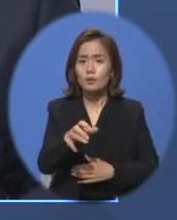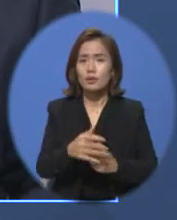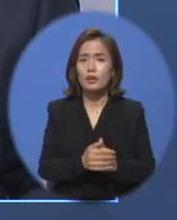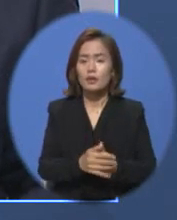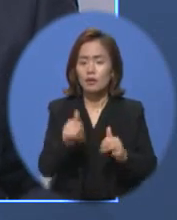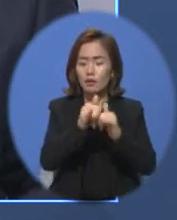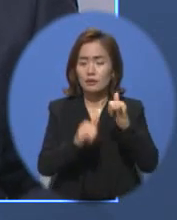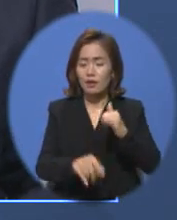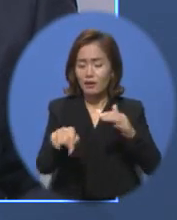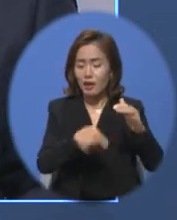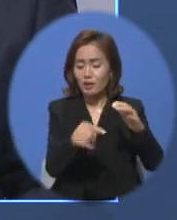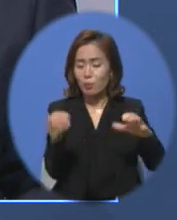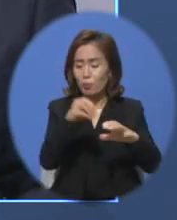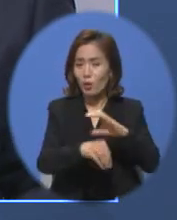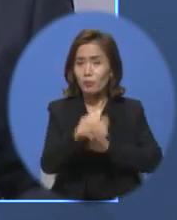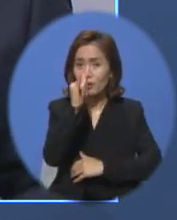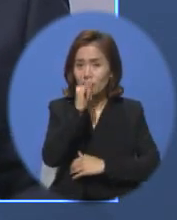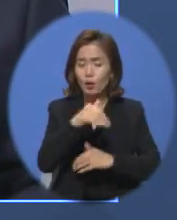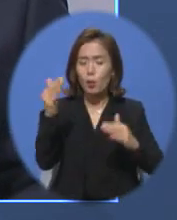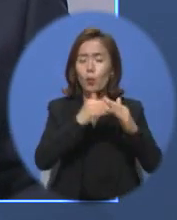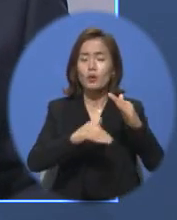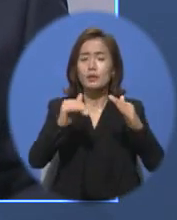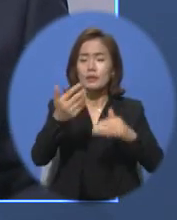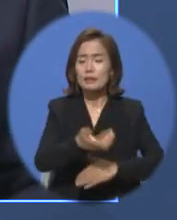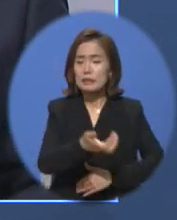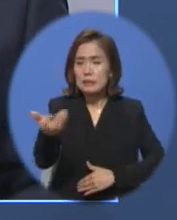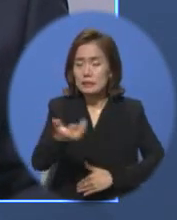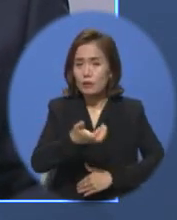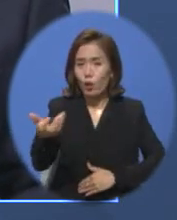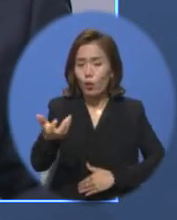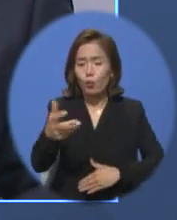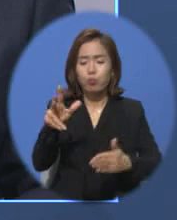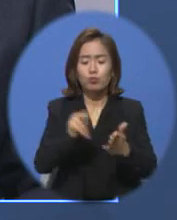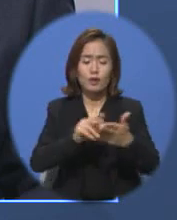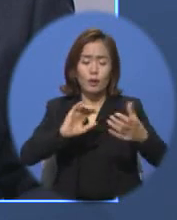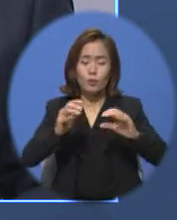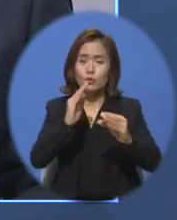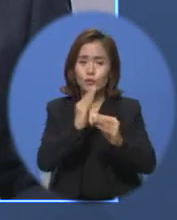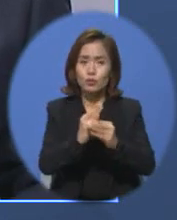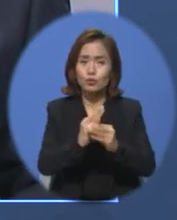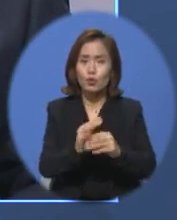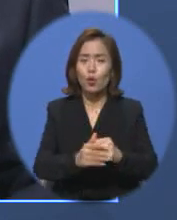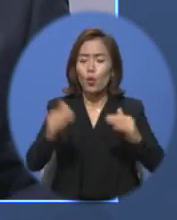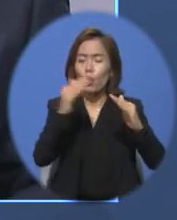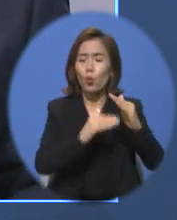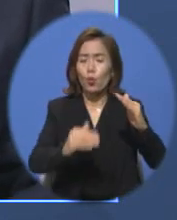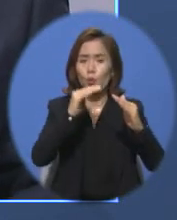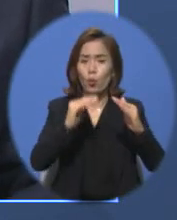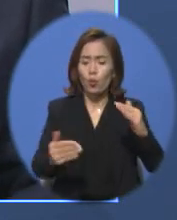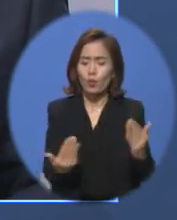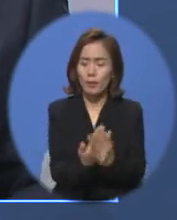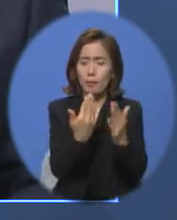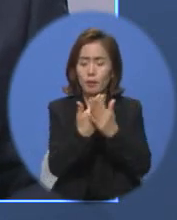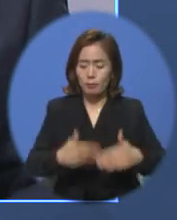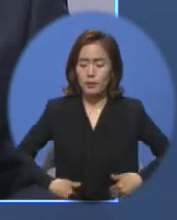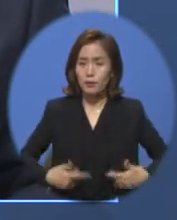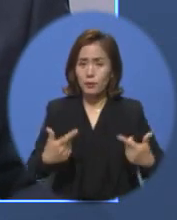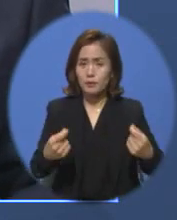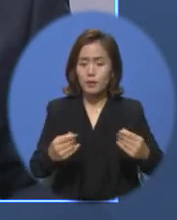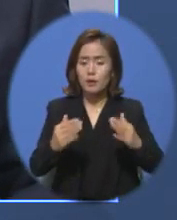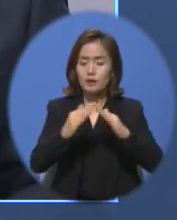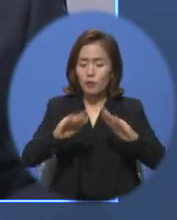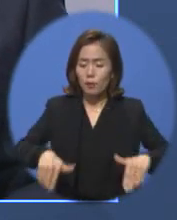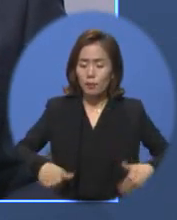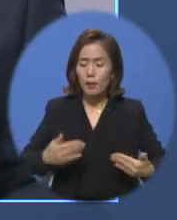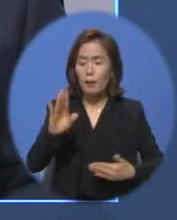광주는우리나라노동운동의역사가깊이스며든곳이기도합니다. 이제이전논의가 본격화되었으므로,우리는과감하게 공공개발을추진해야한다고